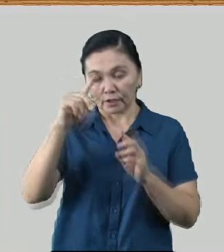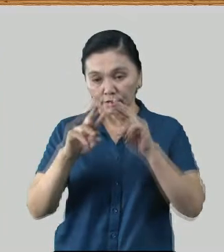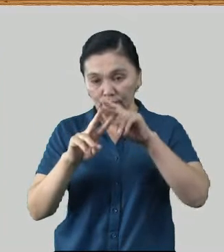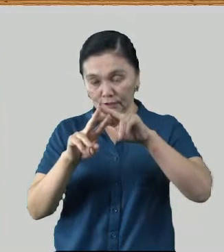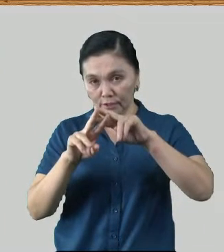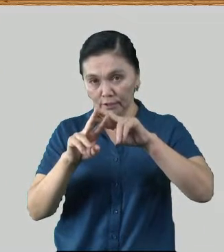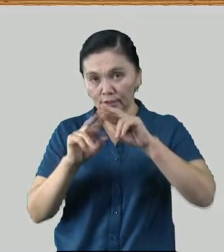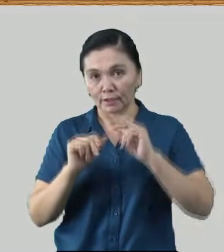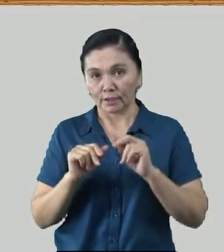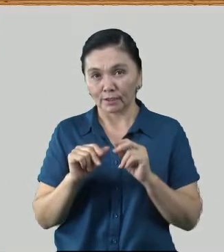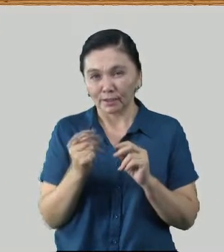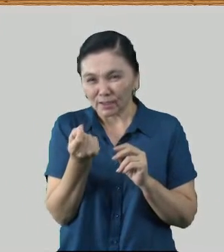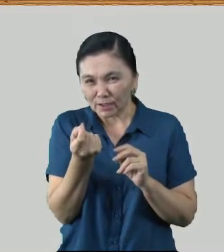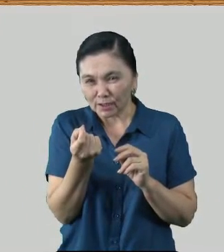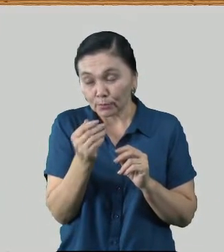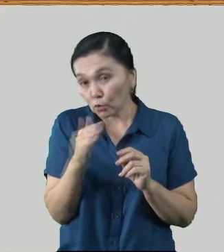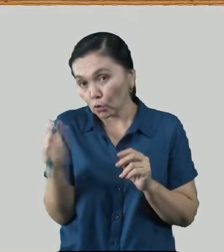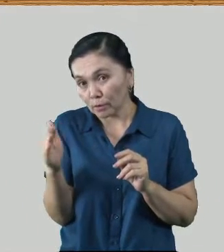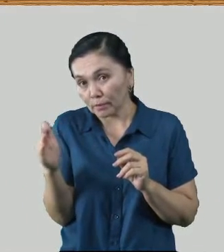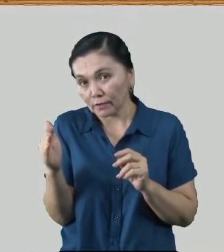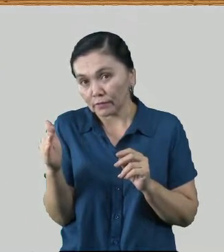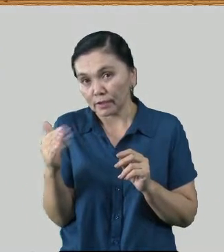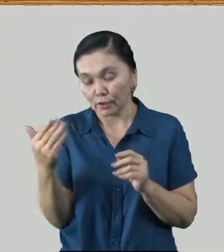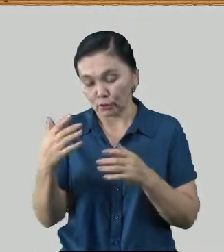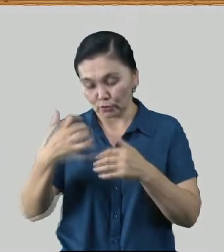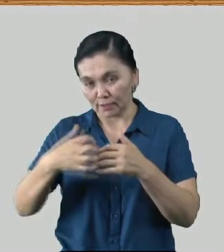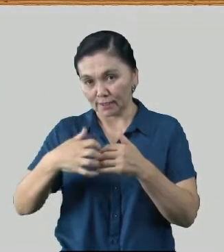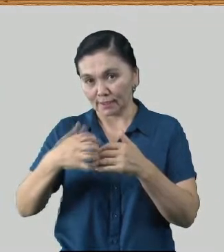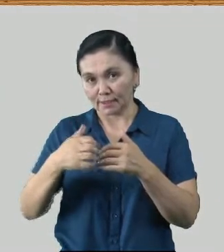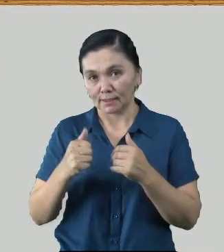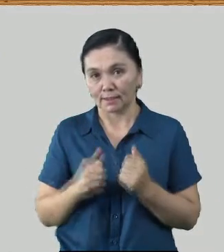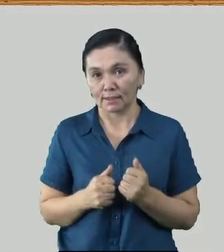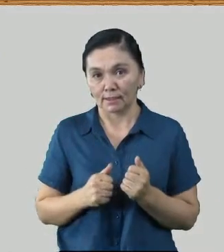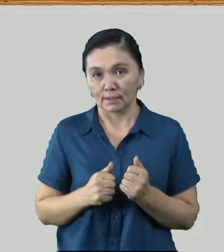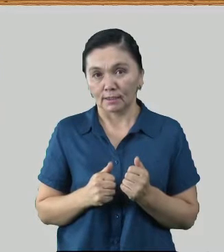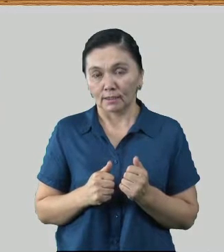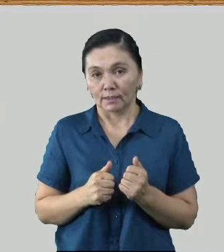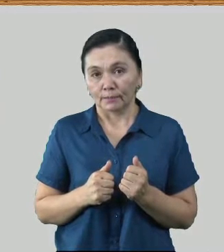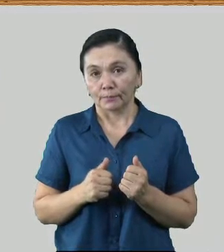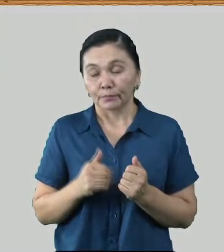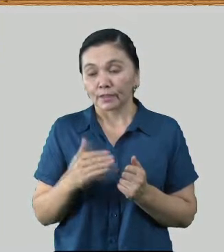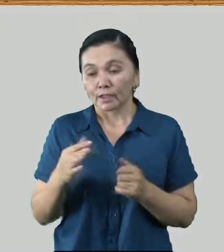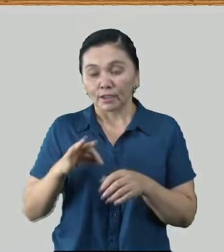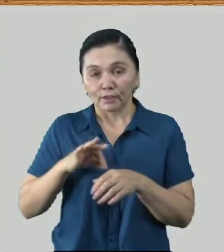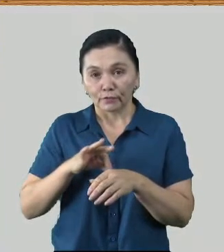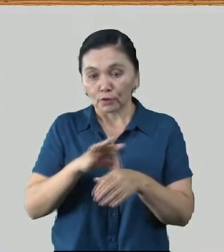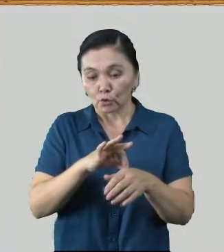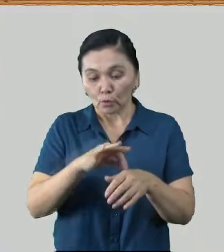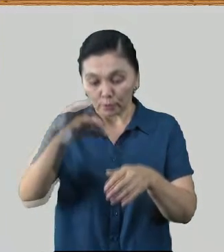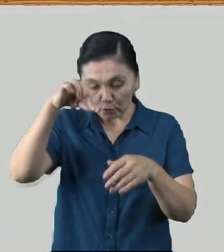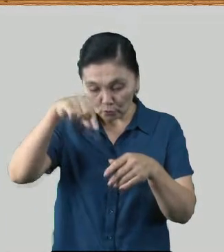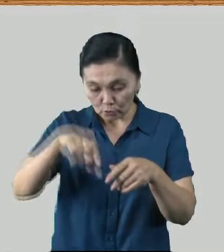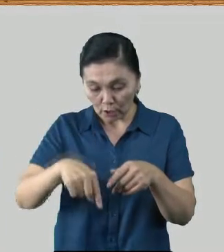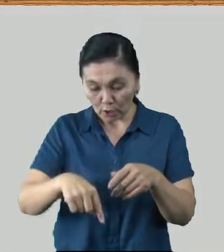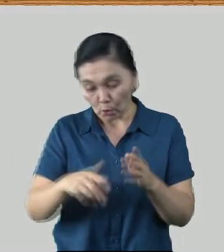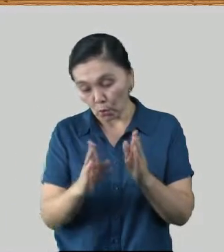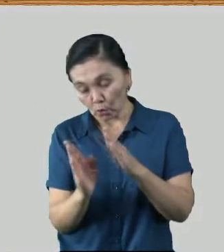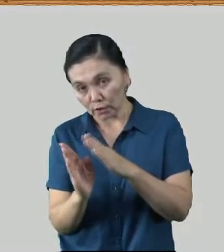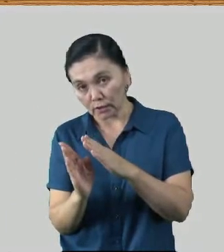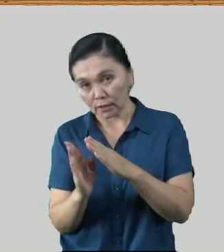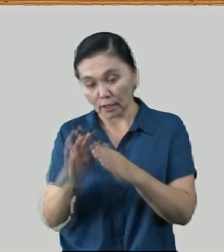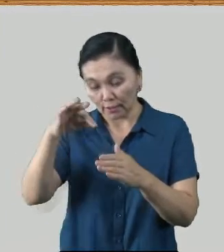клетки, немного правее ее середины, и ведем ее